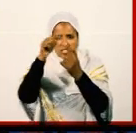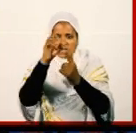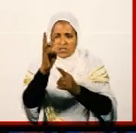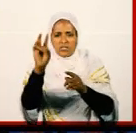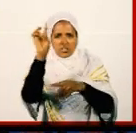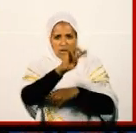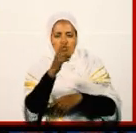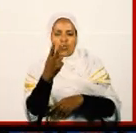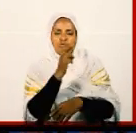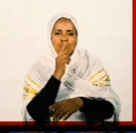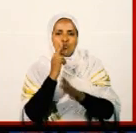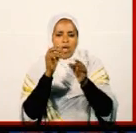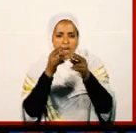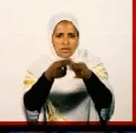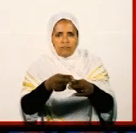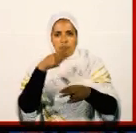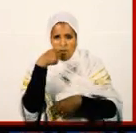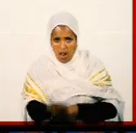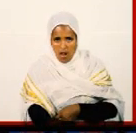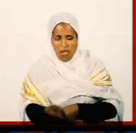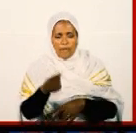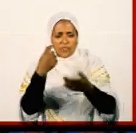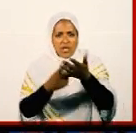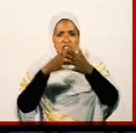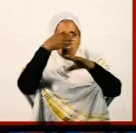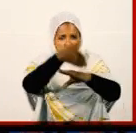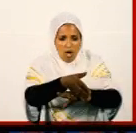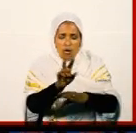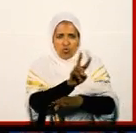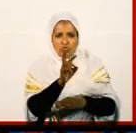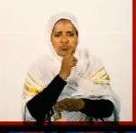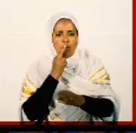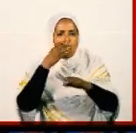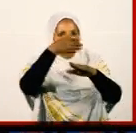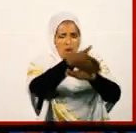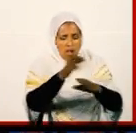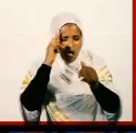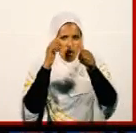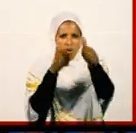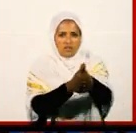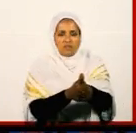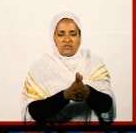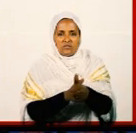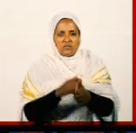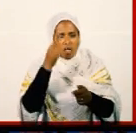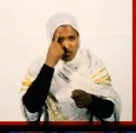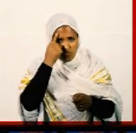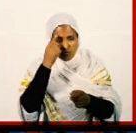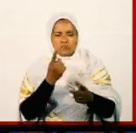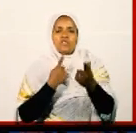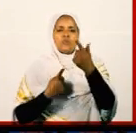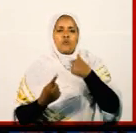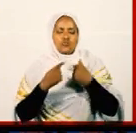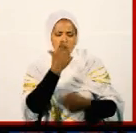ነው? ሁለት ሱባኤ ነው። ይህንን ነው። ከዚያ በኋላ ነው እኮ ነው ከሁለት ሱባኤ መያዝ በኋላ እኮ ነው ሐዋርያትም ያው ያሰቡትና